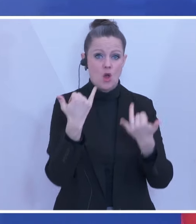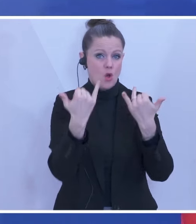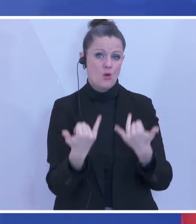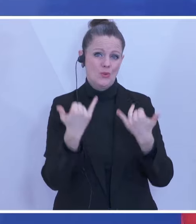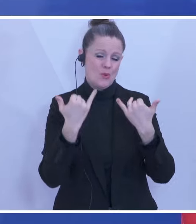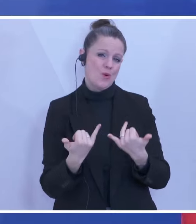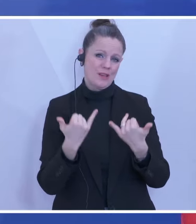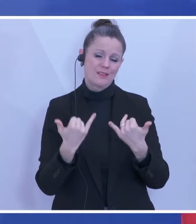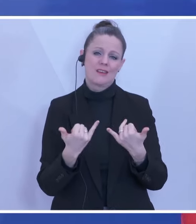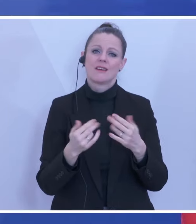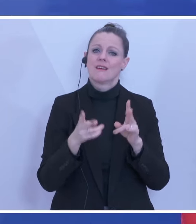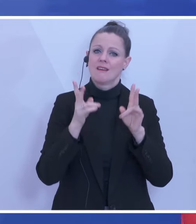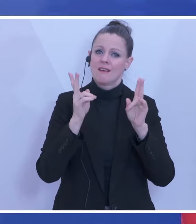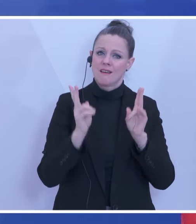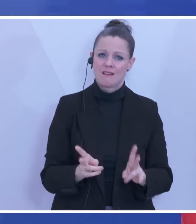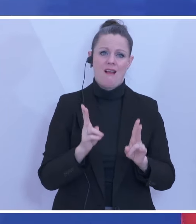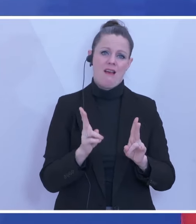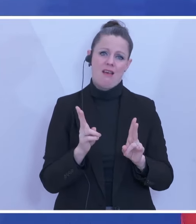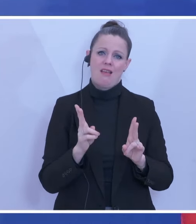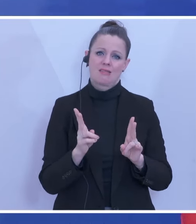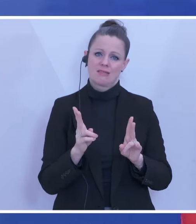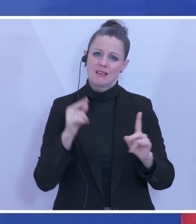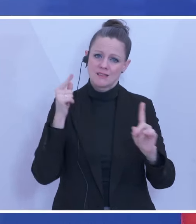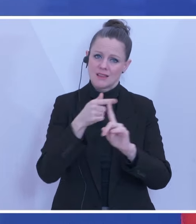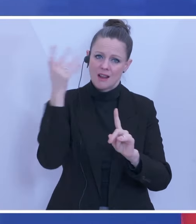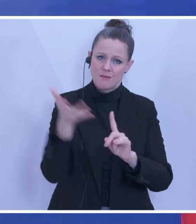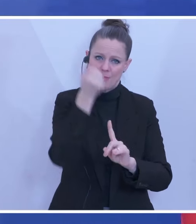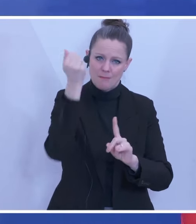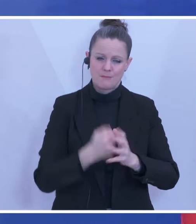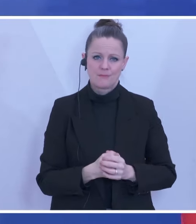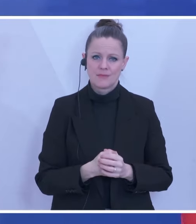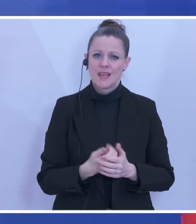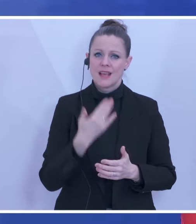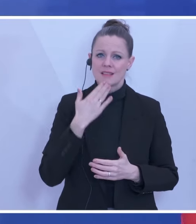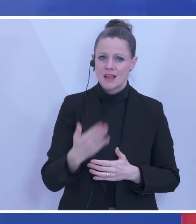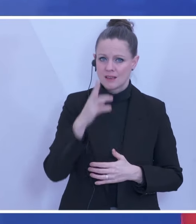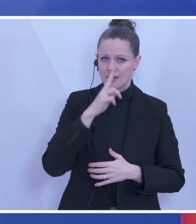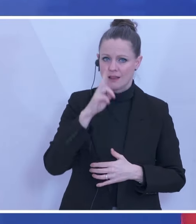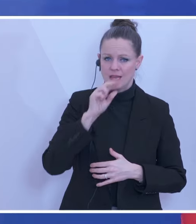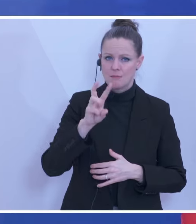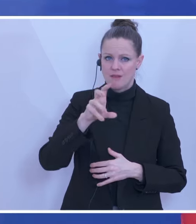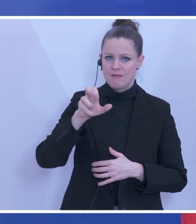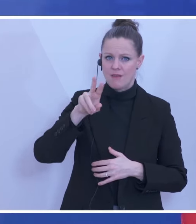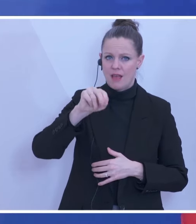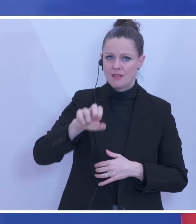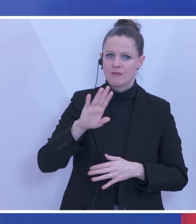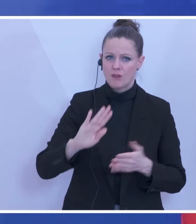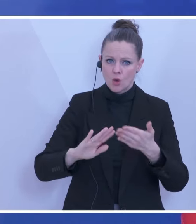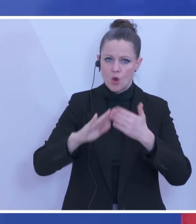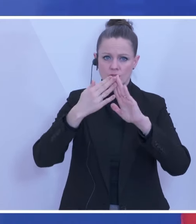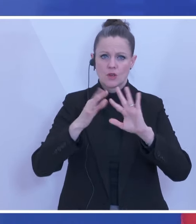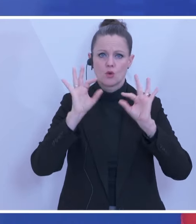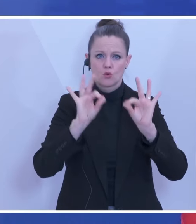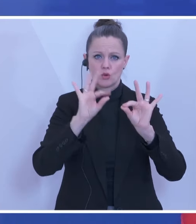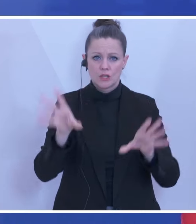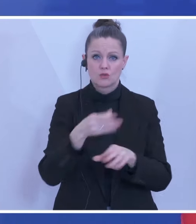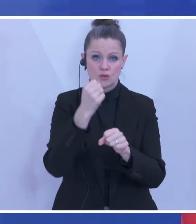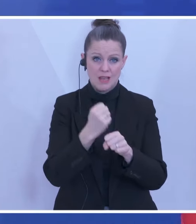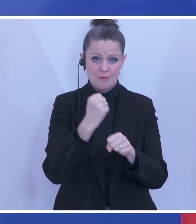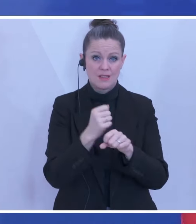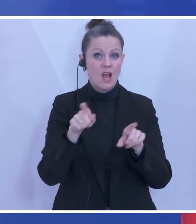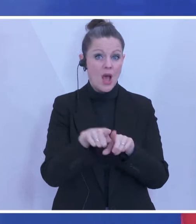glaube ich können wir davon die Früchte ernten. Ich möchte mich ganz besonders bei dir lieber Werner bedanken für die konstruktive und gute Zusammenarbeit, auch